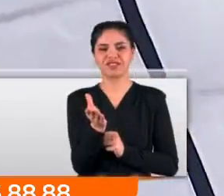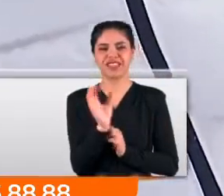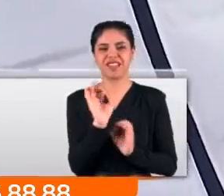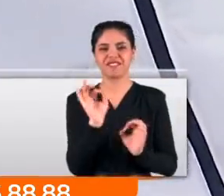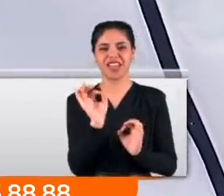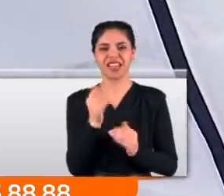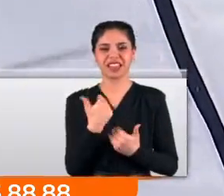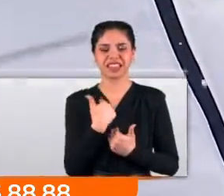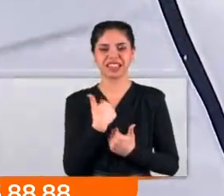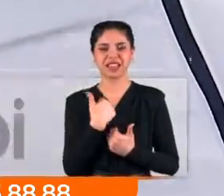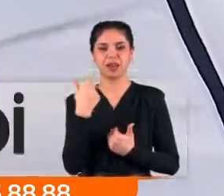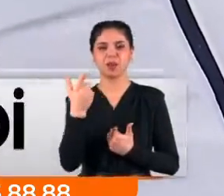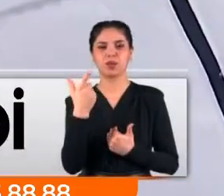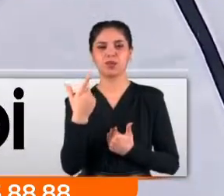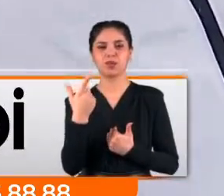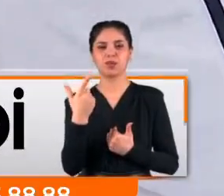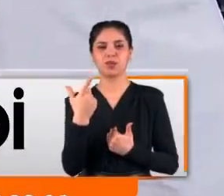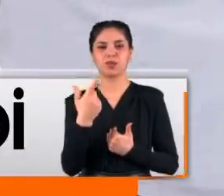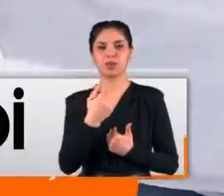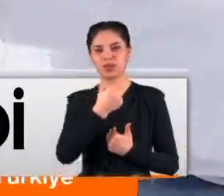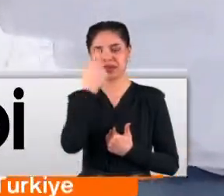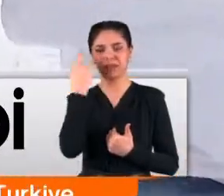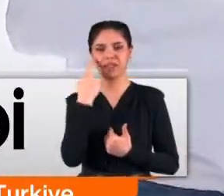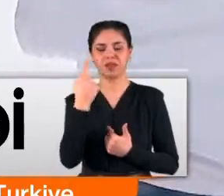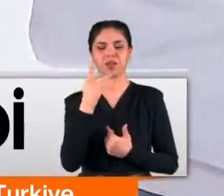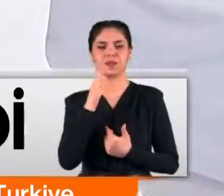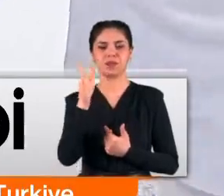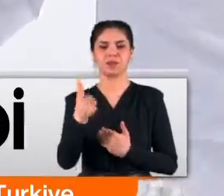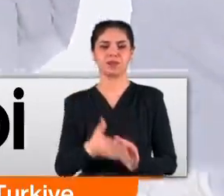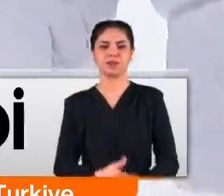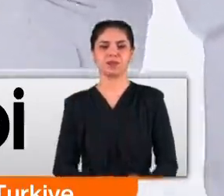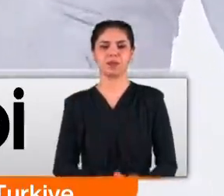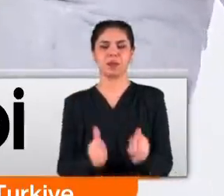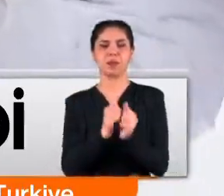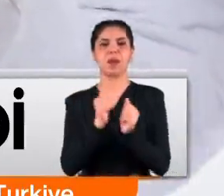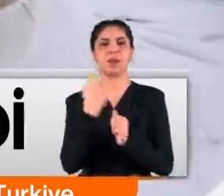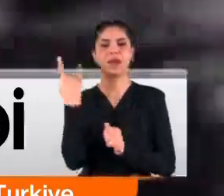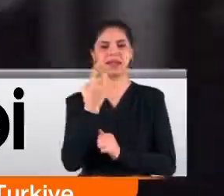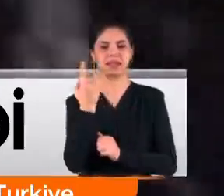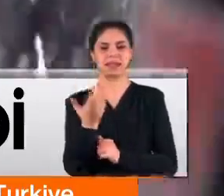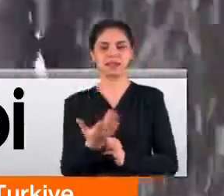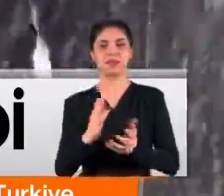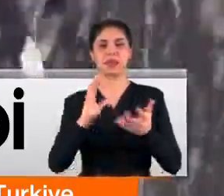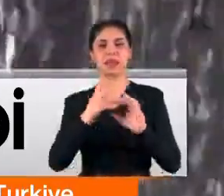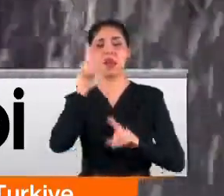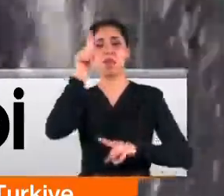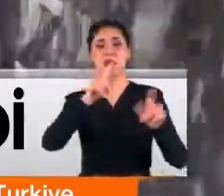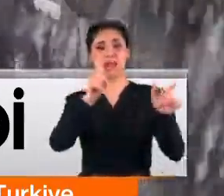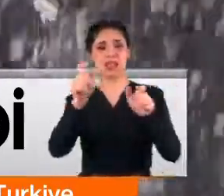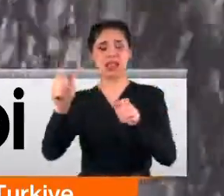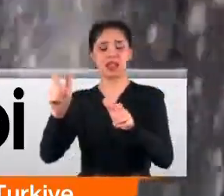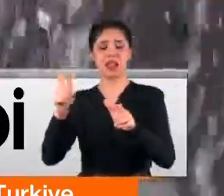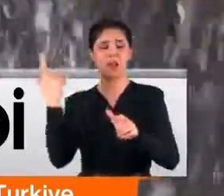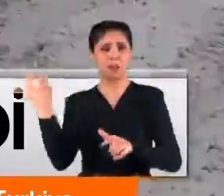bir şeyler götürmemiz gerekiyordu bir yere. Şu caminin o tarafta. Beraber gezmeye çıktık. Evet. Kar bazı noktalarda